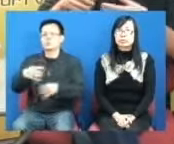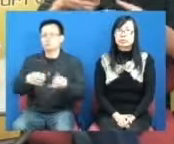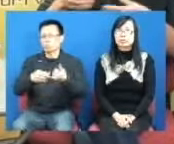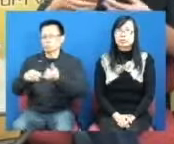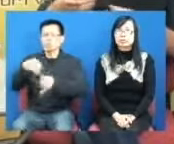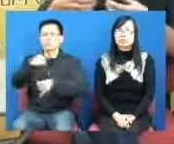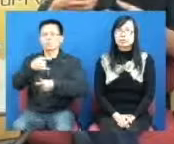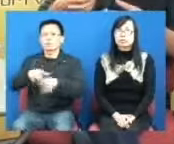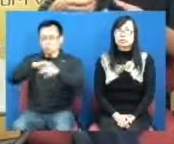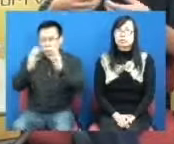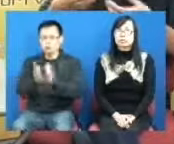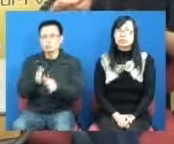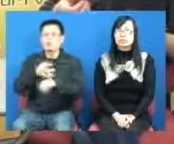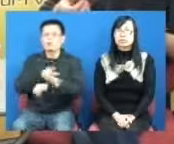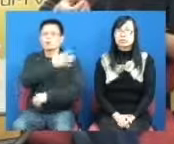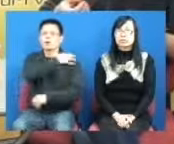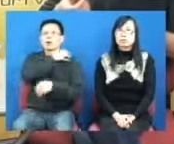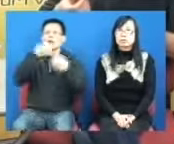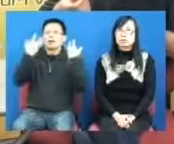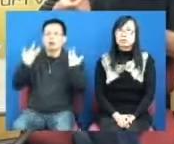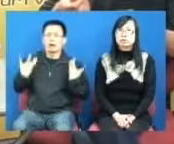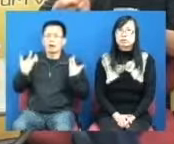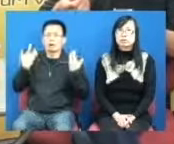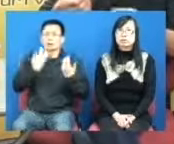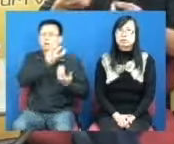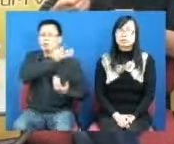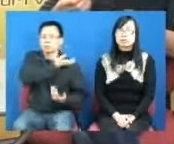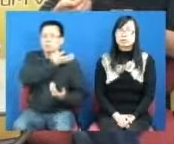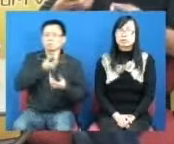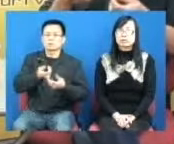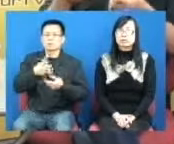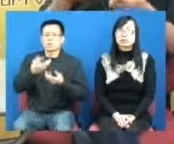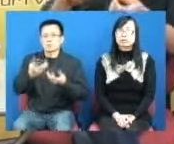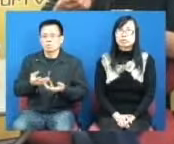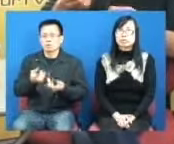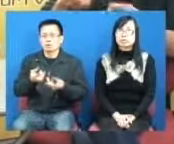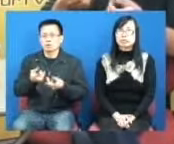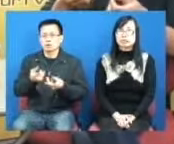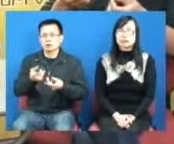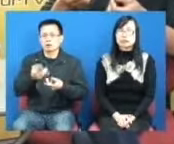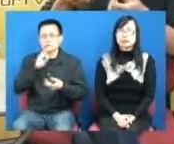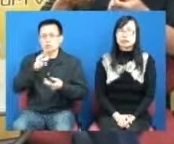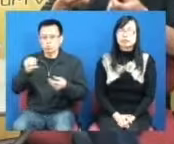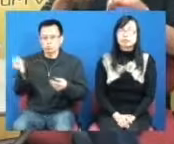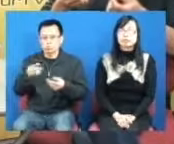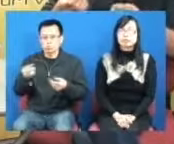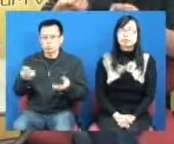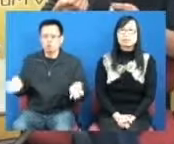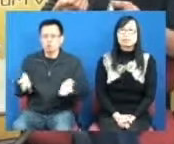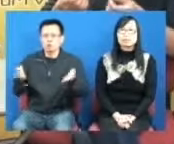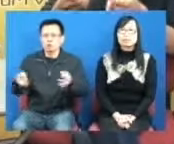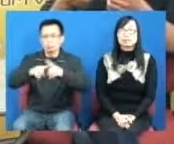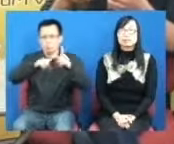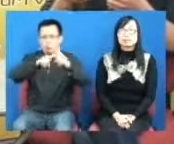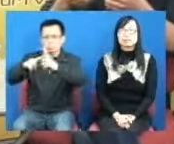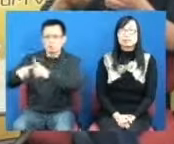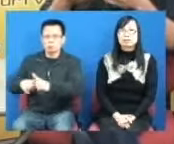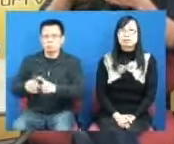其實整個社會負擔之會更加越來越重所以導致到如果現在要再推一個全民退休保障制度的時候